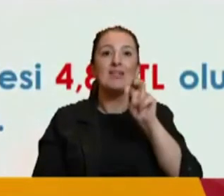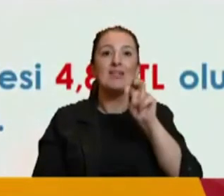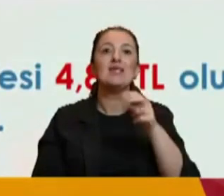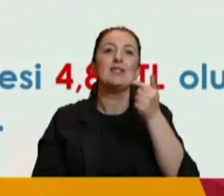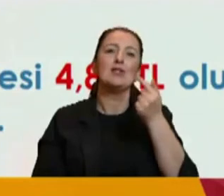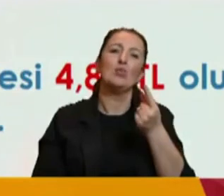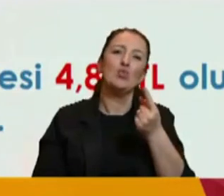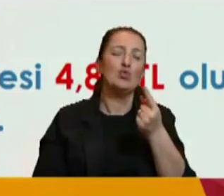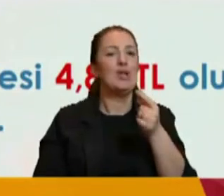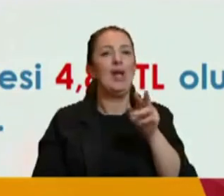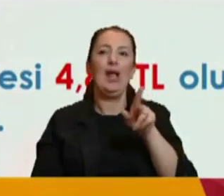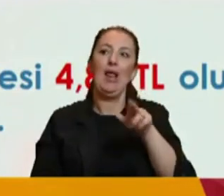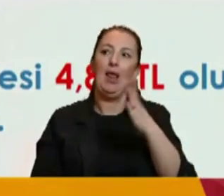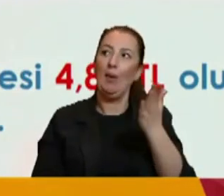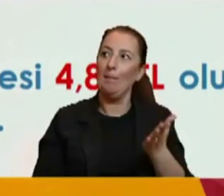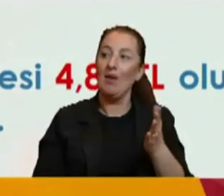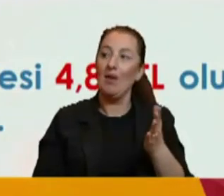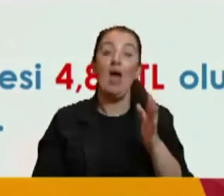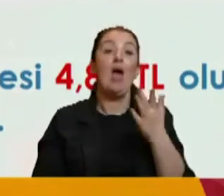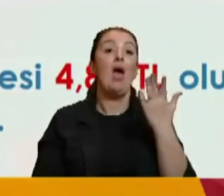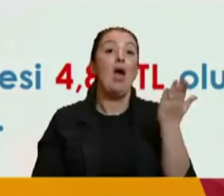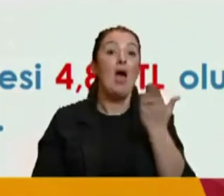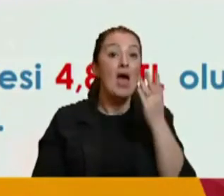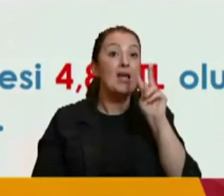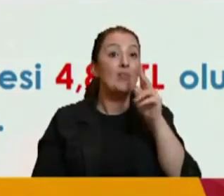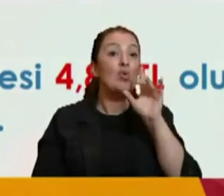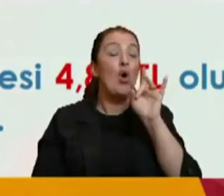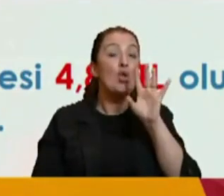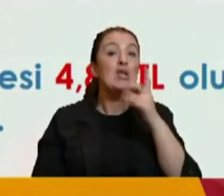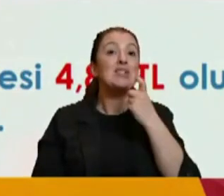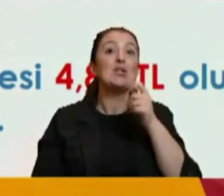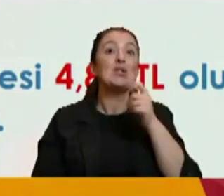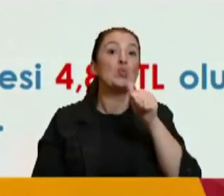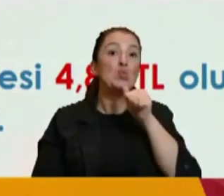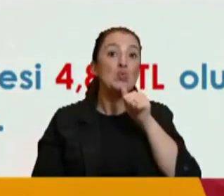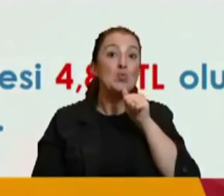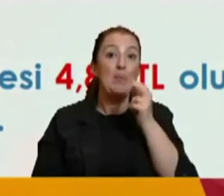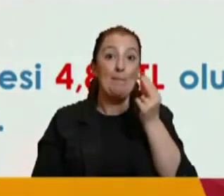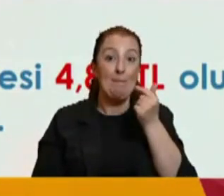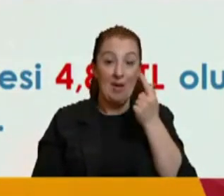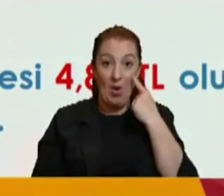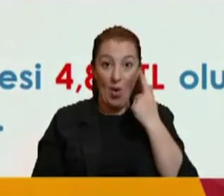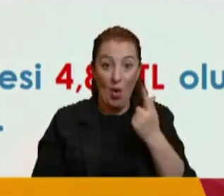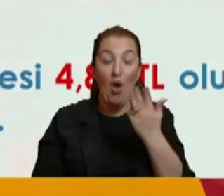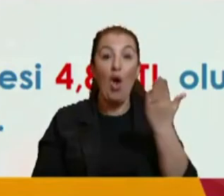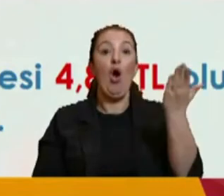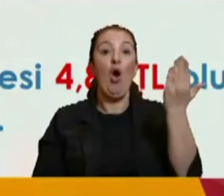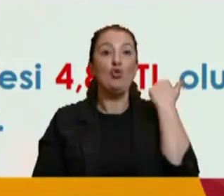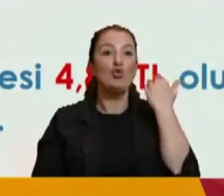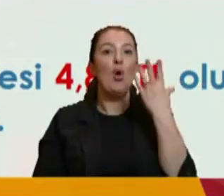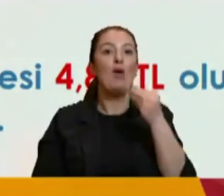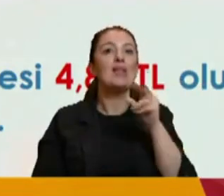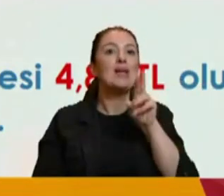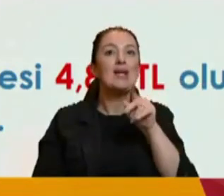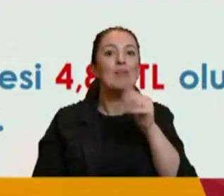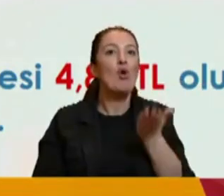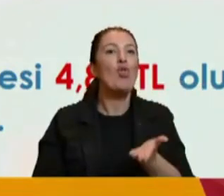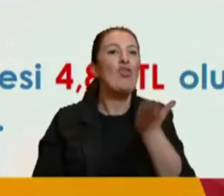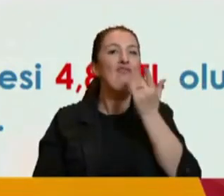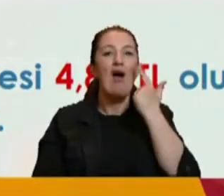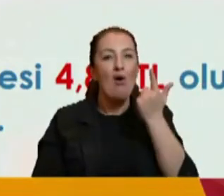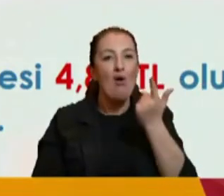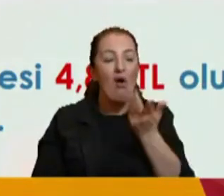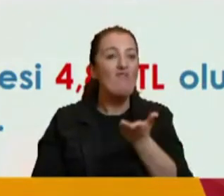lira civarında Eğer 2014 yılı su birim fiyatları önceden olduğu gibi size oranında